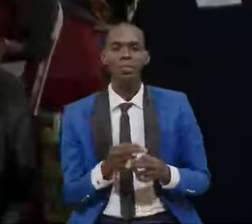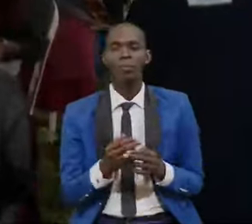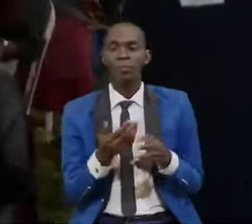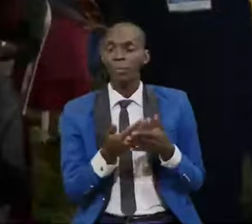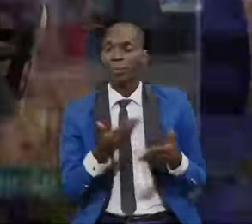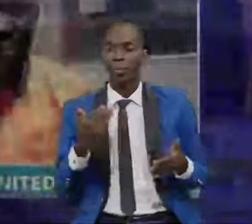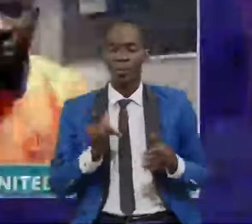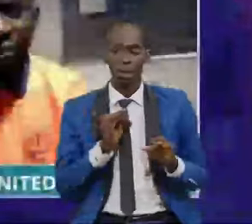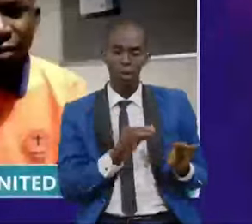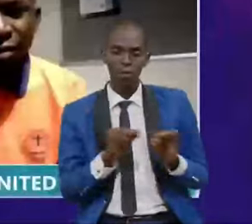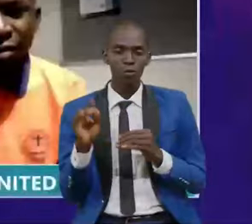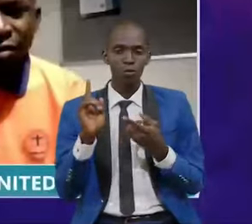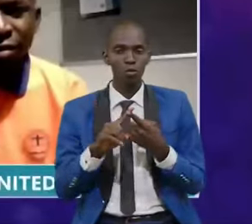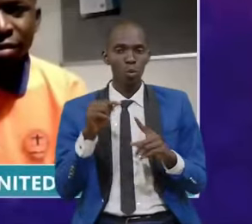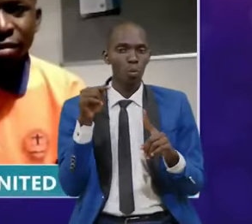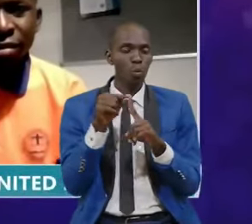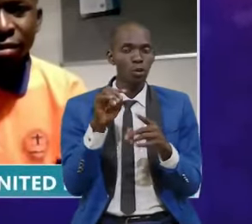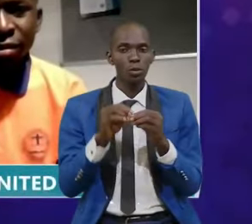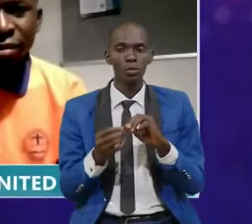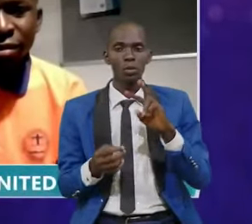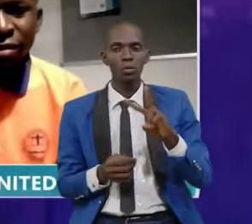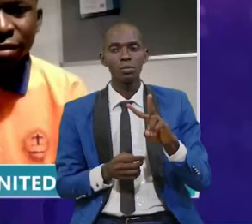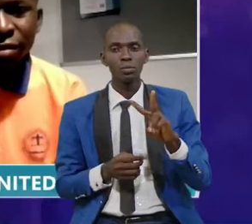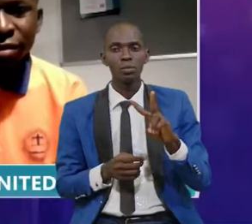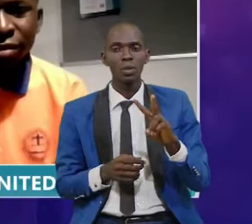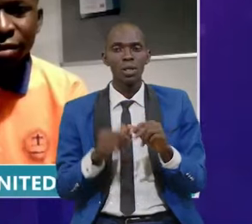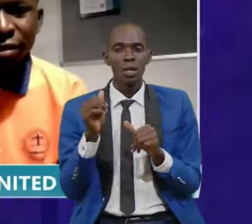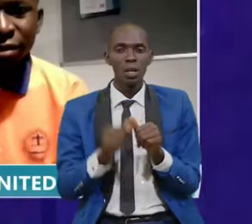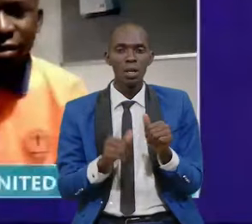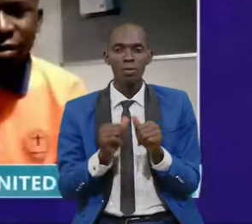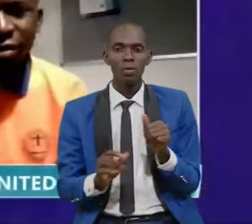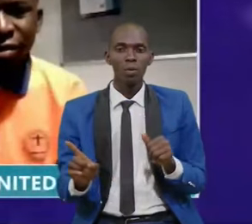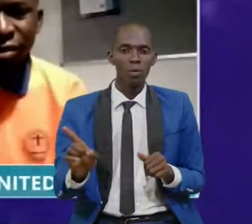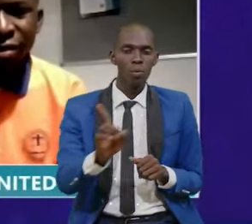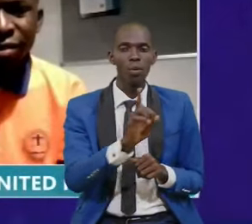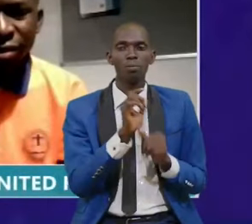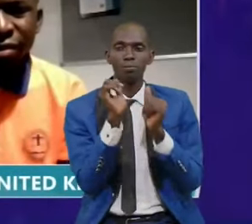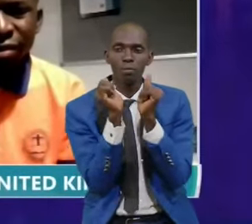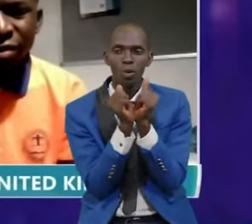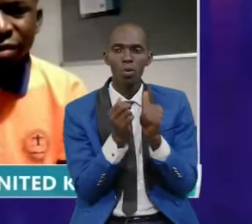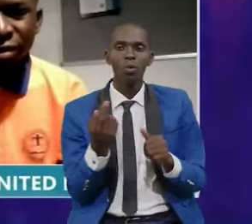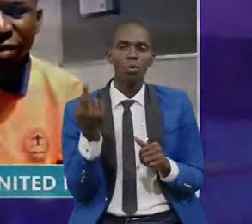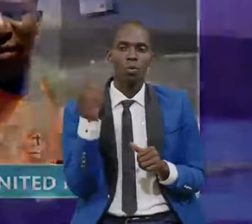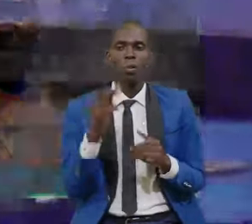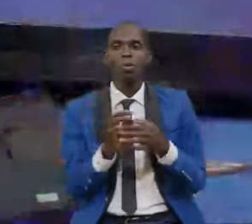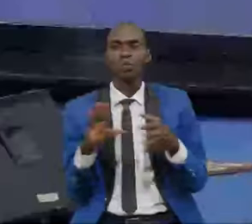Avant de passer au deuxième point, les liens de tous les prisonniers furent